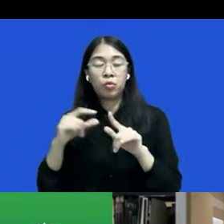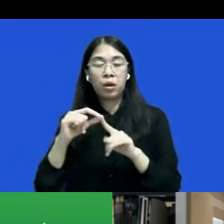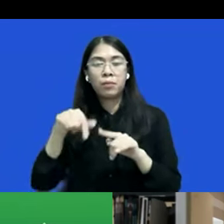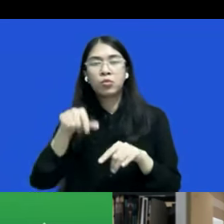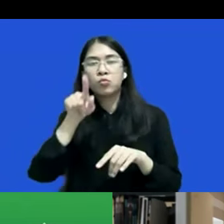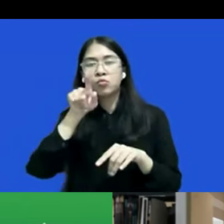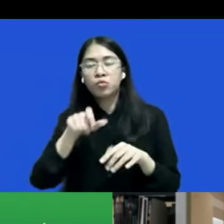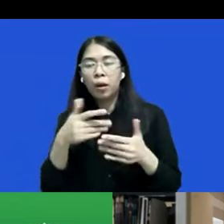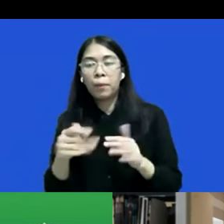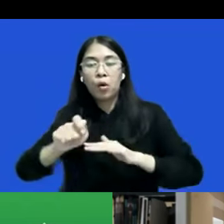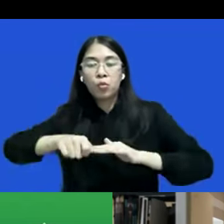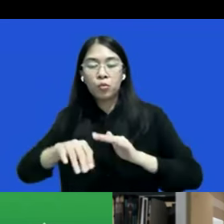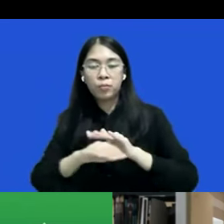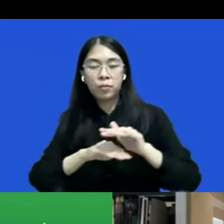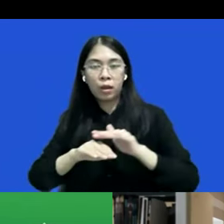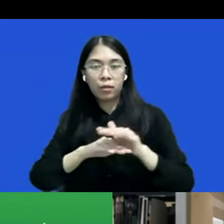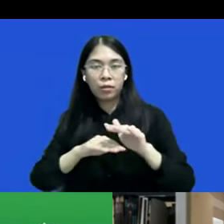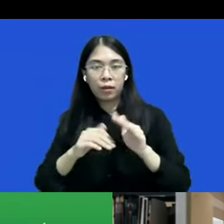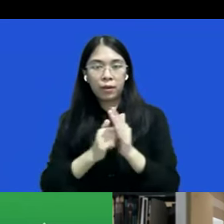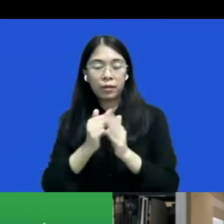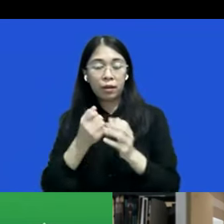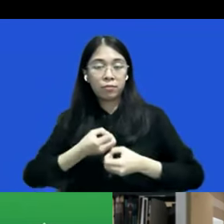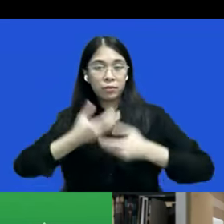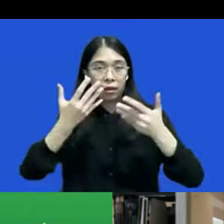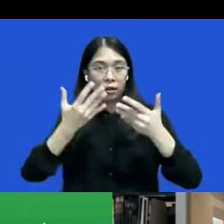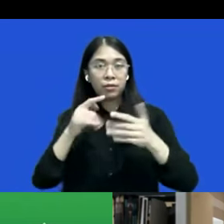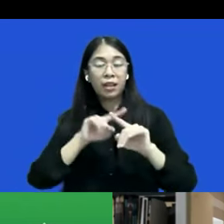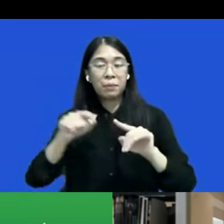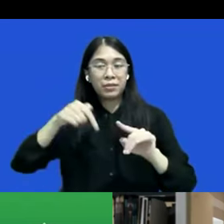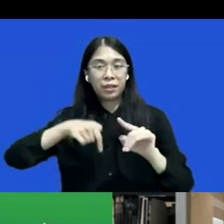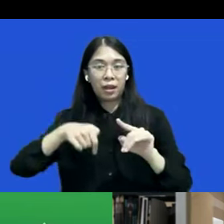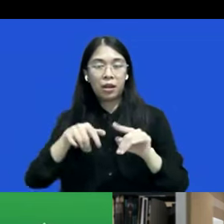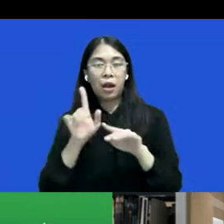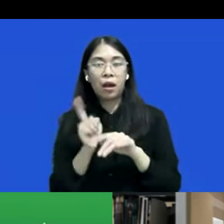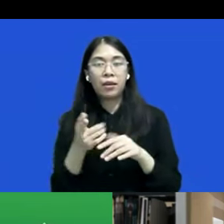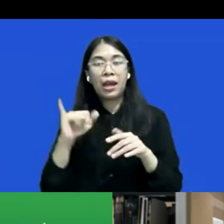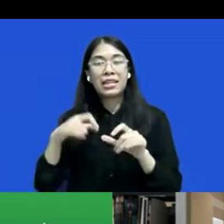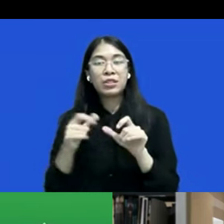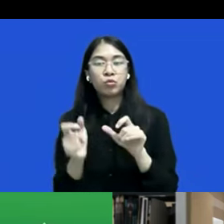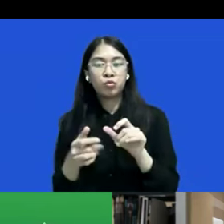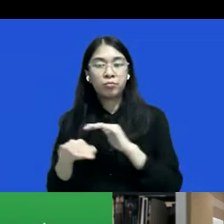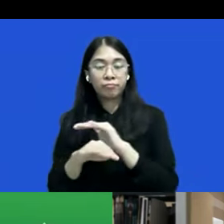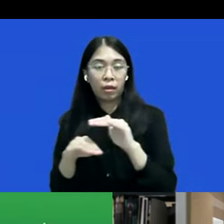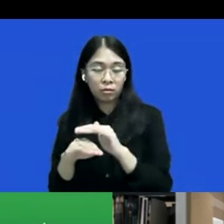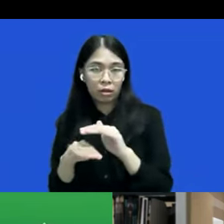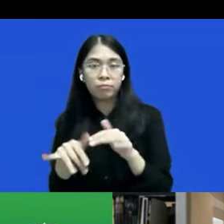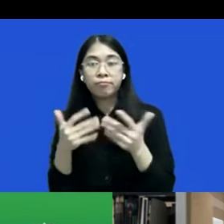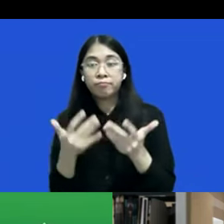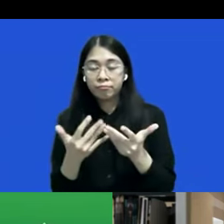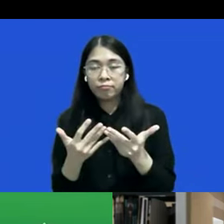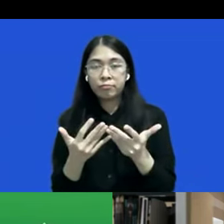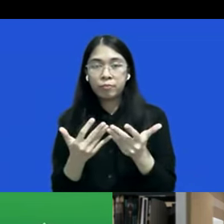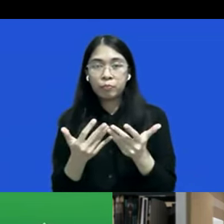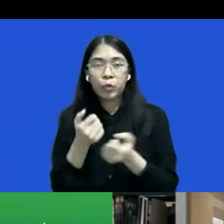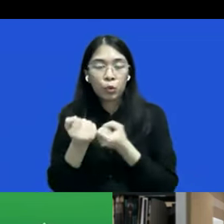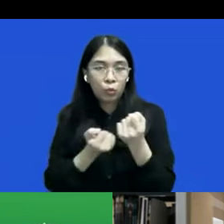memiliki standar standar beracara yang jelas, namun saat ini masih terdapat isu-isu fundamental. Bagaimana